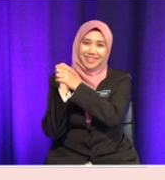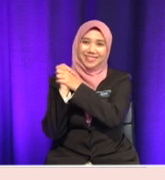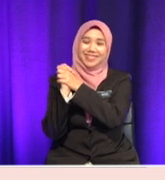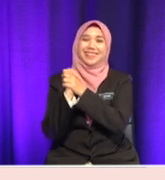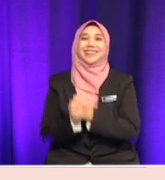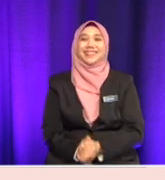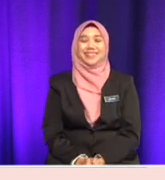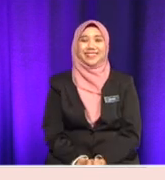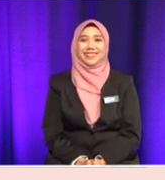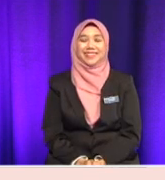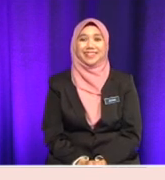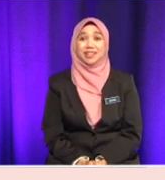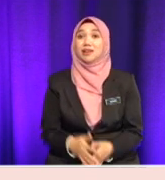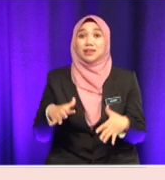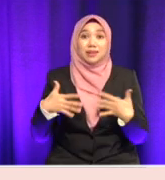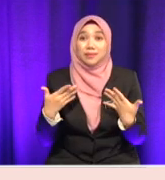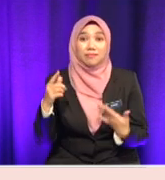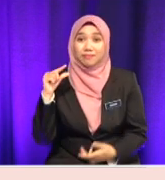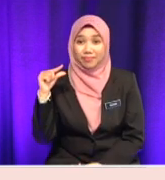Bagaimana pula